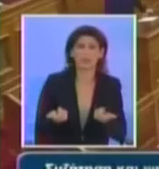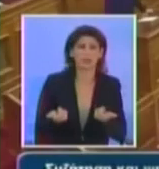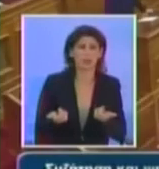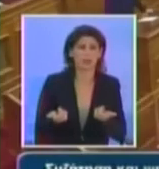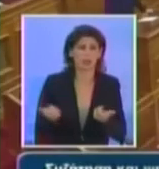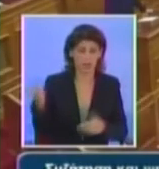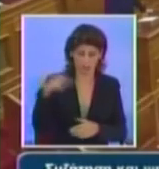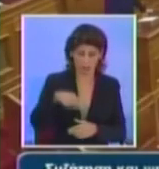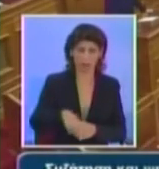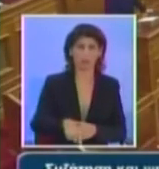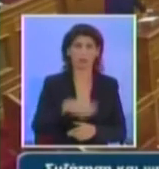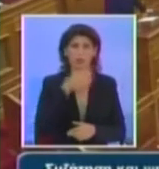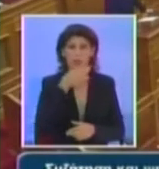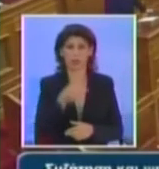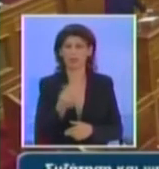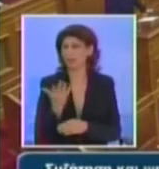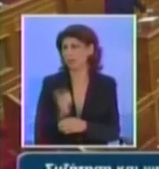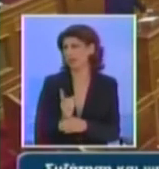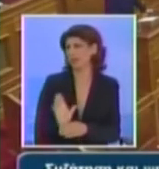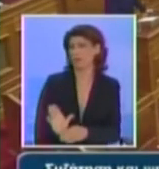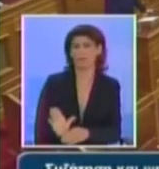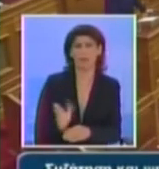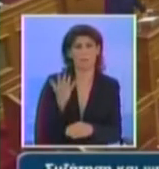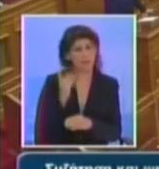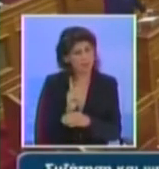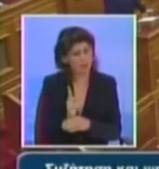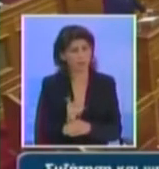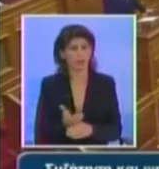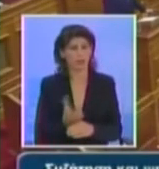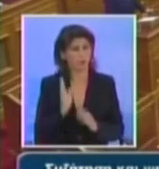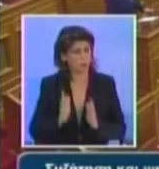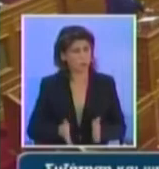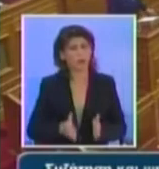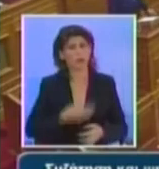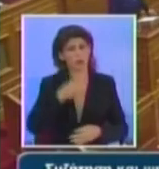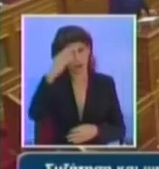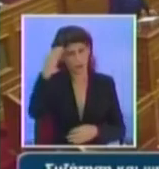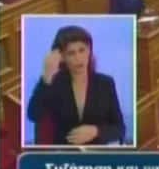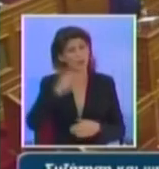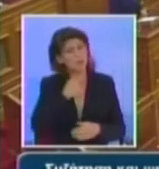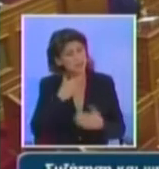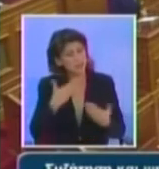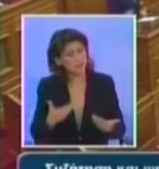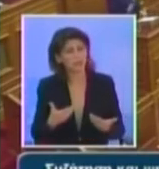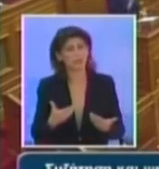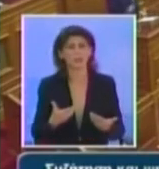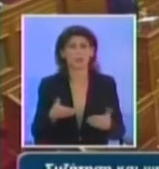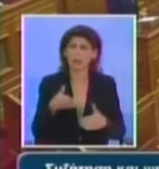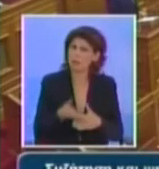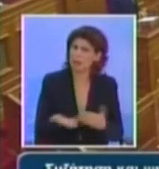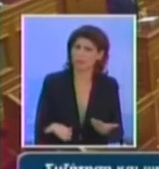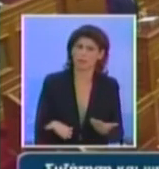Και έρχεστε εδώ και λέτε. Έχει 5 λεπτά ο κύριος Δανζέλος. Μπορεί ο κύριος Τσίπρας, άμα χρειαστεί, να κάνει την παρέμβασή